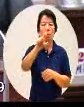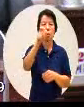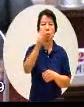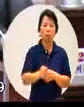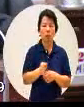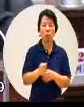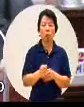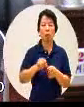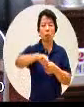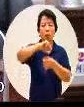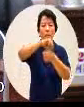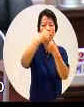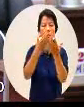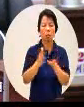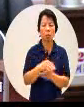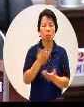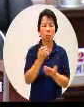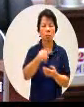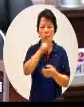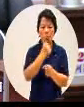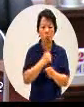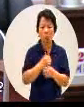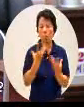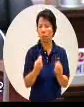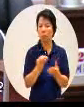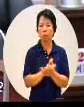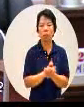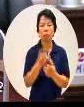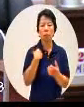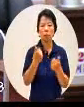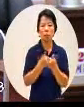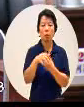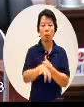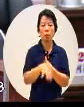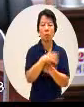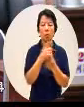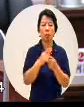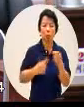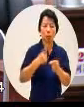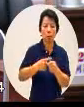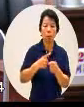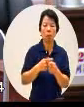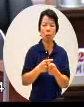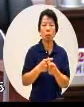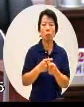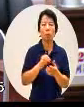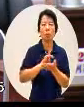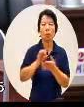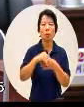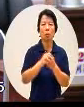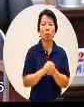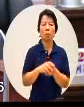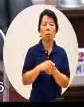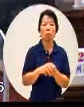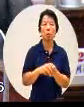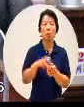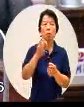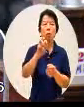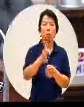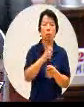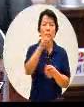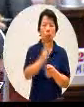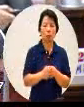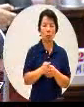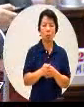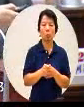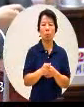出來都可以處理議會稅初你看一年三多三多少三十幾億而已結果